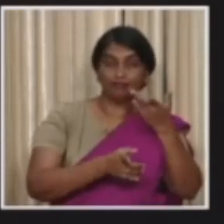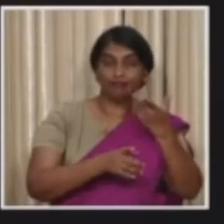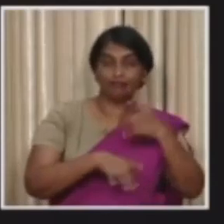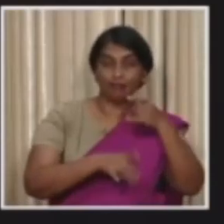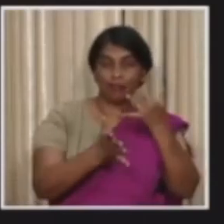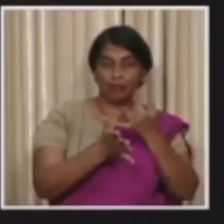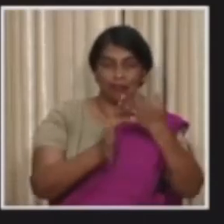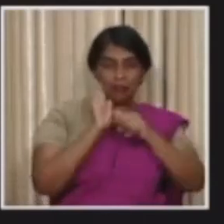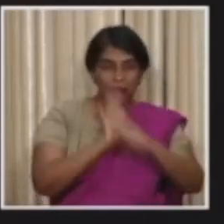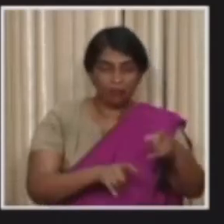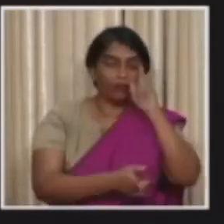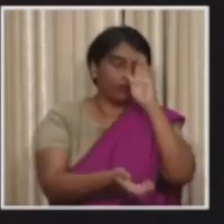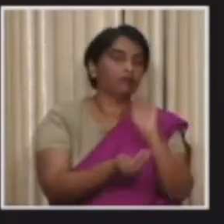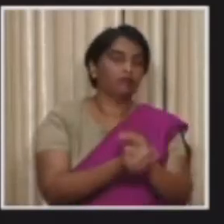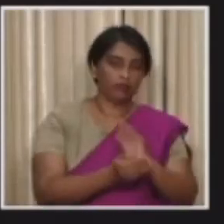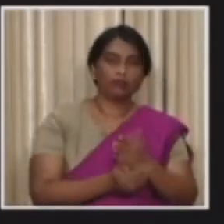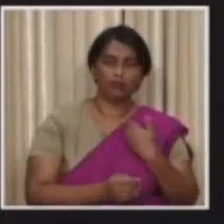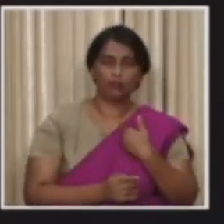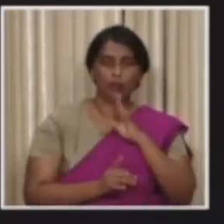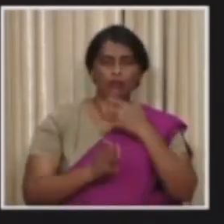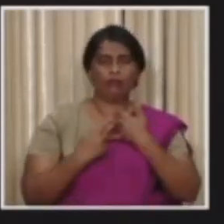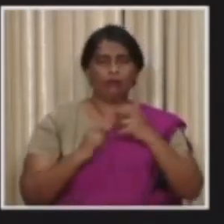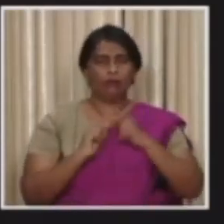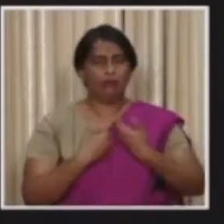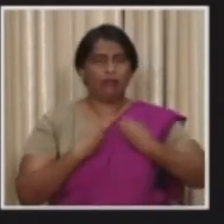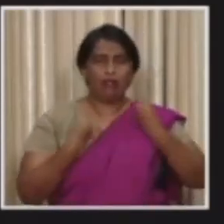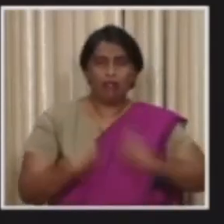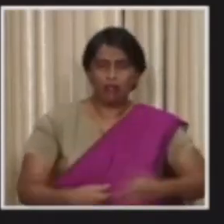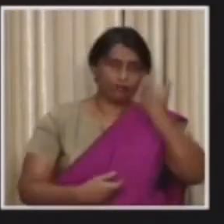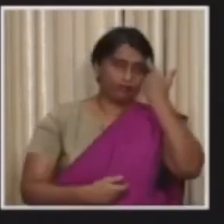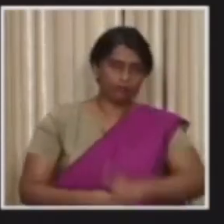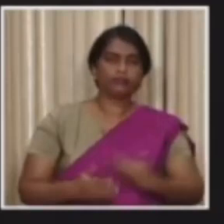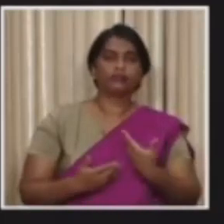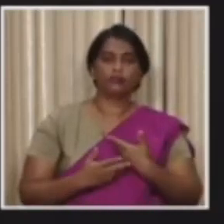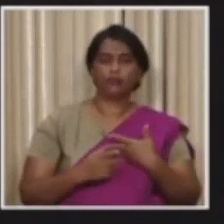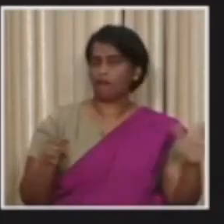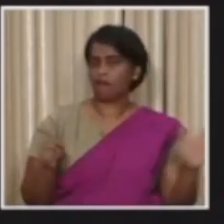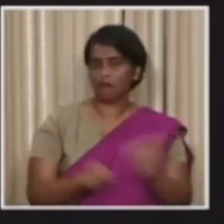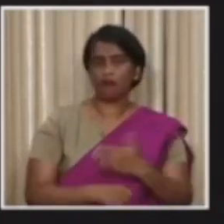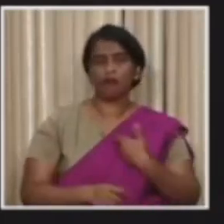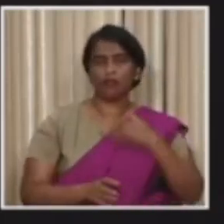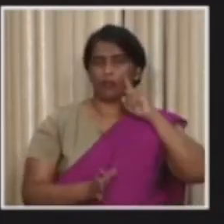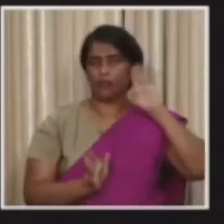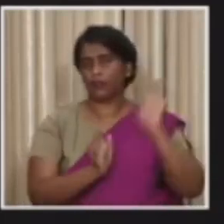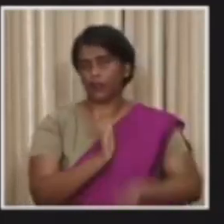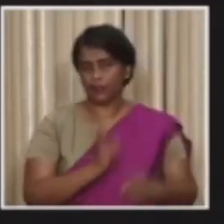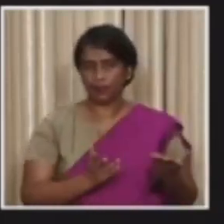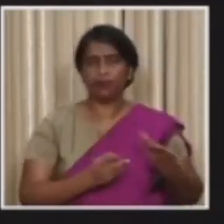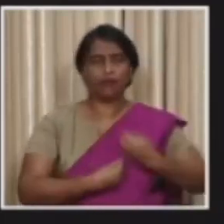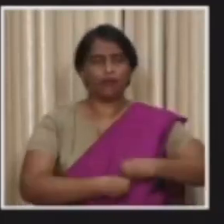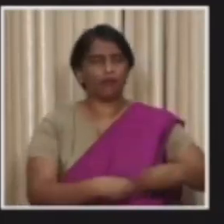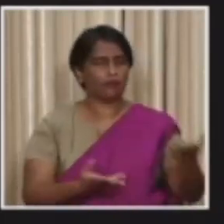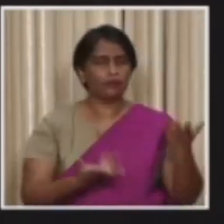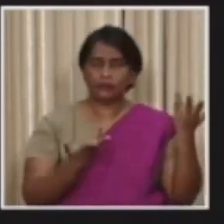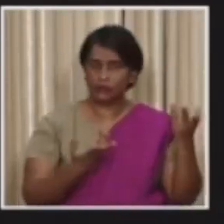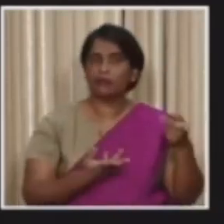ඕනට බොහෝ විට අපි දකිනවා අපරාධයෙන් පීඩාවට පත් වෙච්ච වින්දිතයන්ව සම්පූර්ණයෙන්ම අතෑරලා දානවා අතෑර දැම්මට